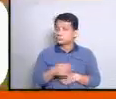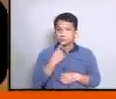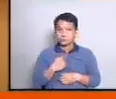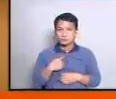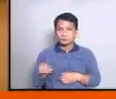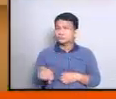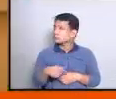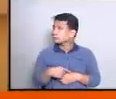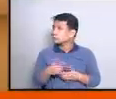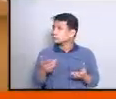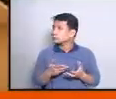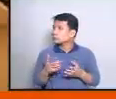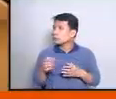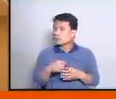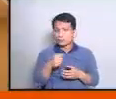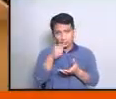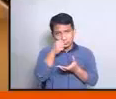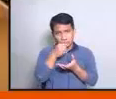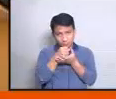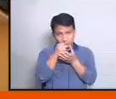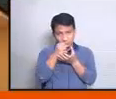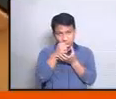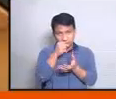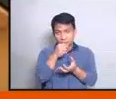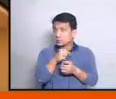ng solvent?